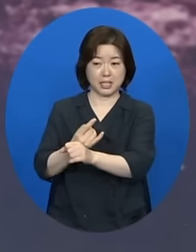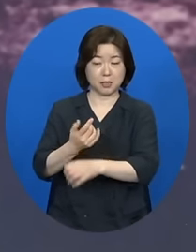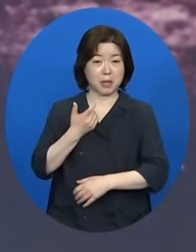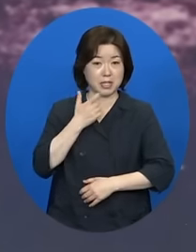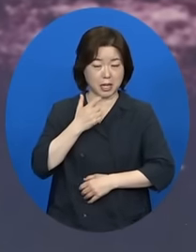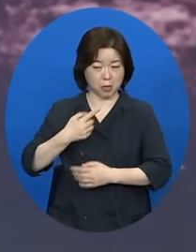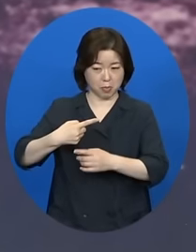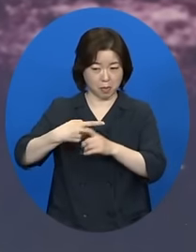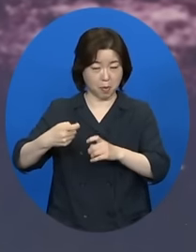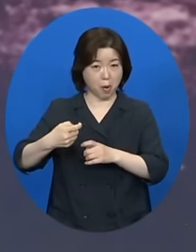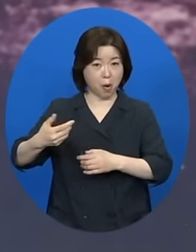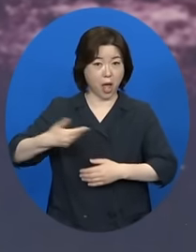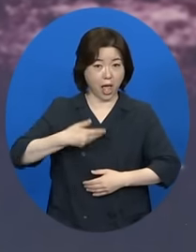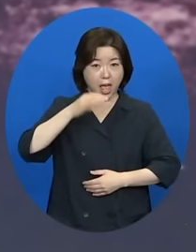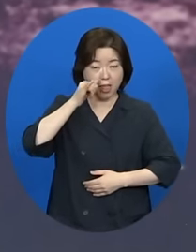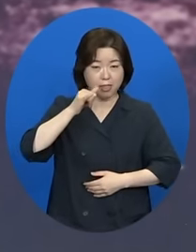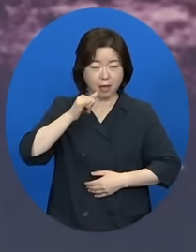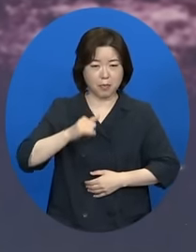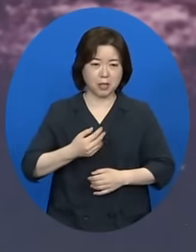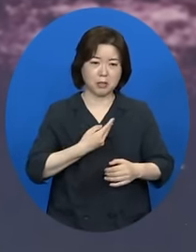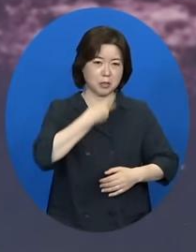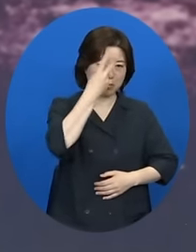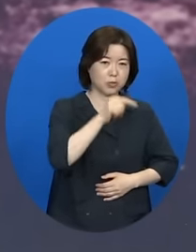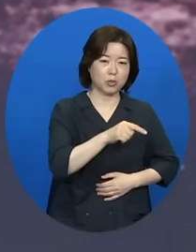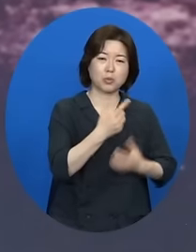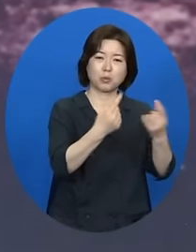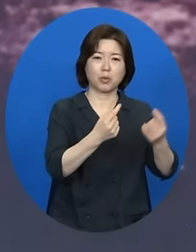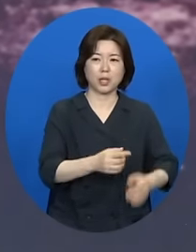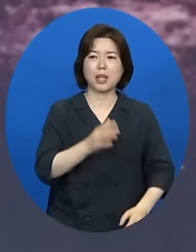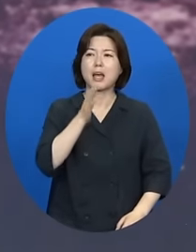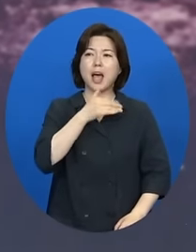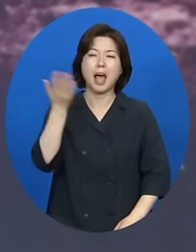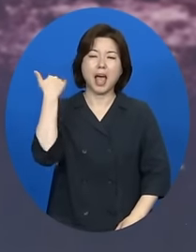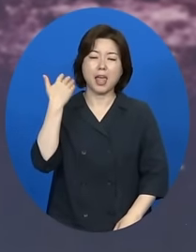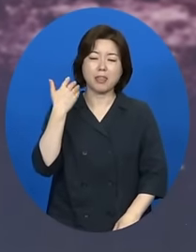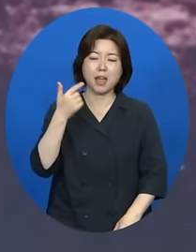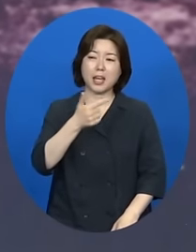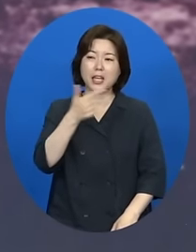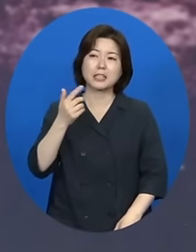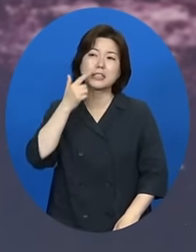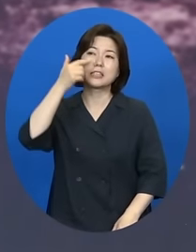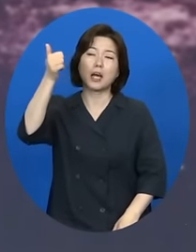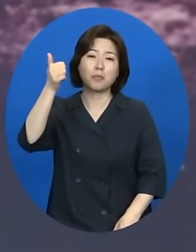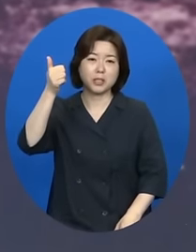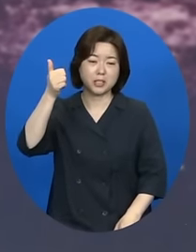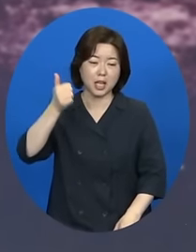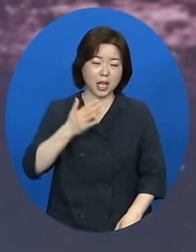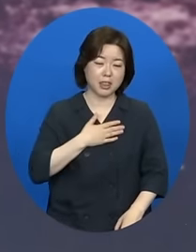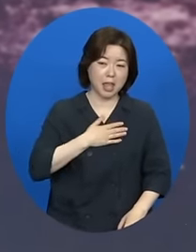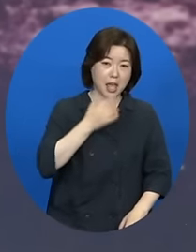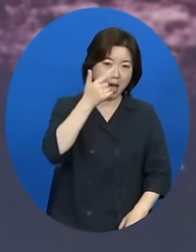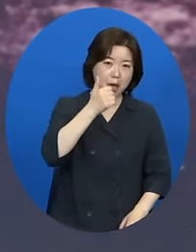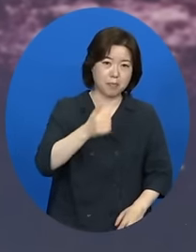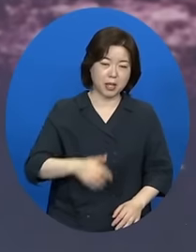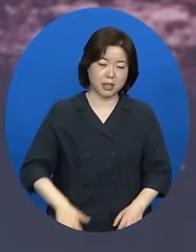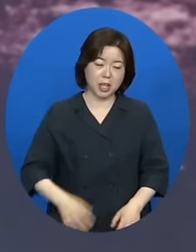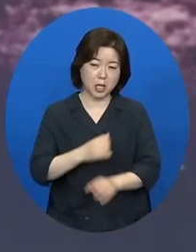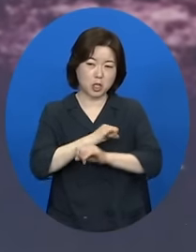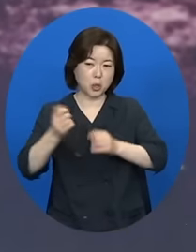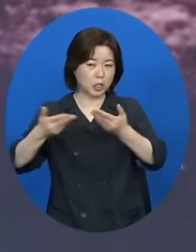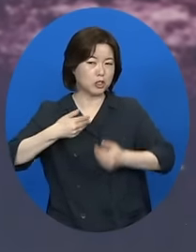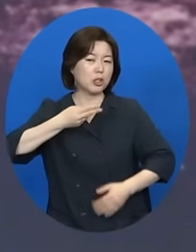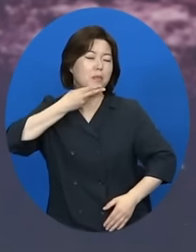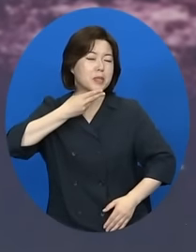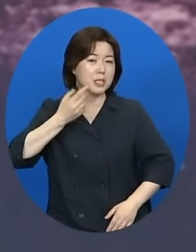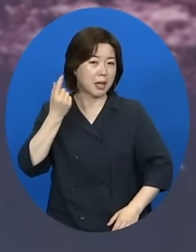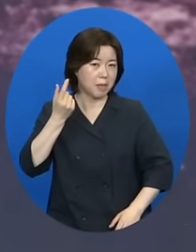했다면 요셉도 그렇게 하지 않았을까요? 아, 그때 큰아버지가 우리 아버지를 용서하지